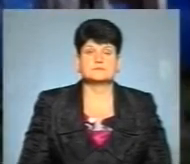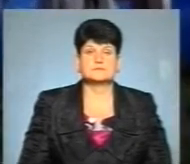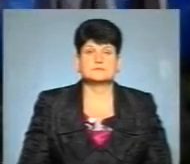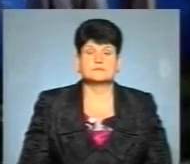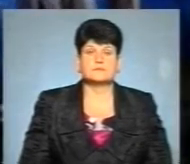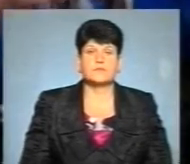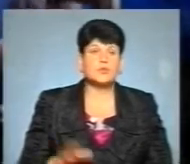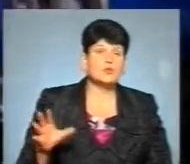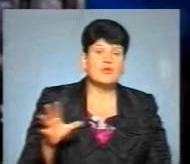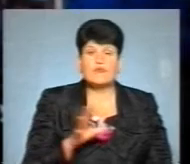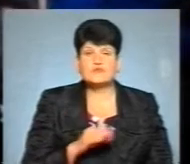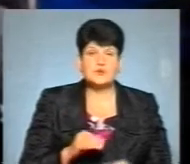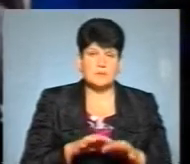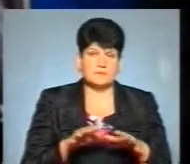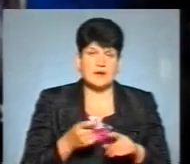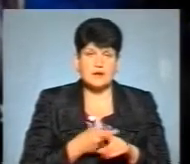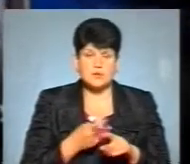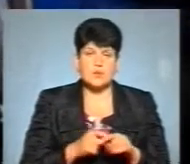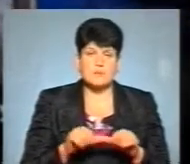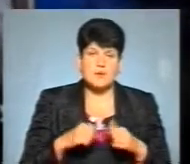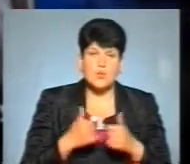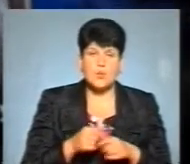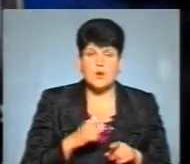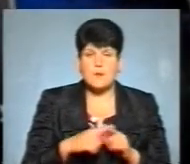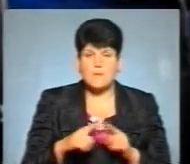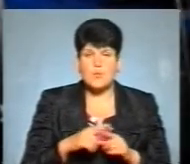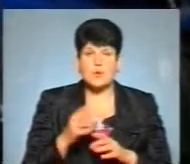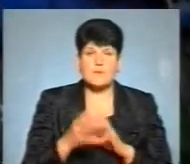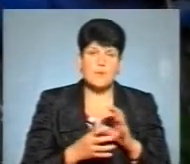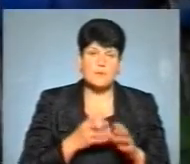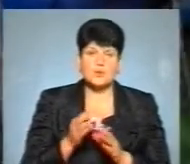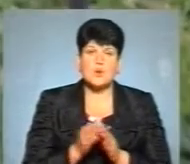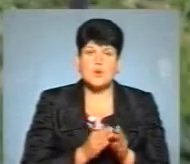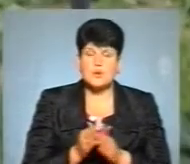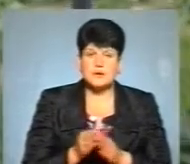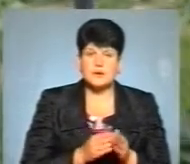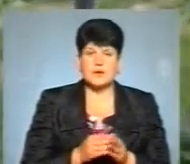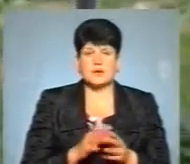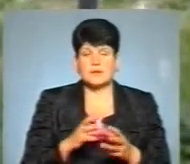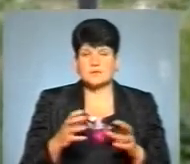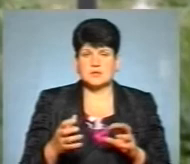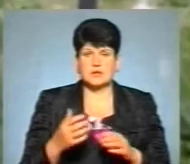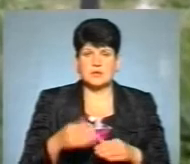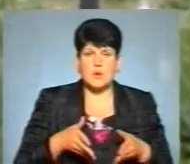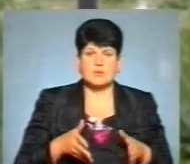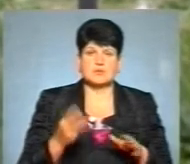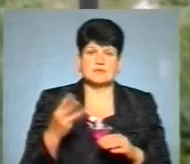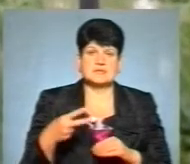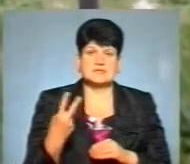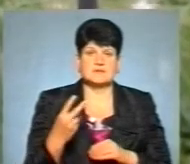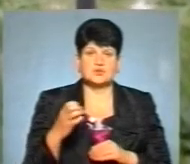Що плаває? Картопля, буряк, морква, помідори, огірки, кабачки, город 30%. Все вже в